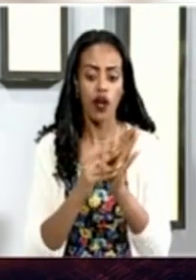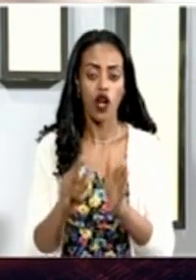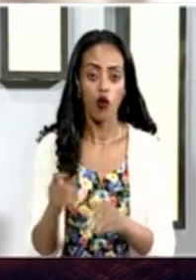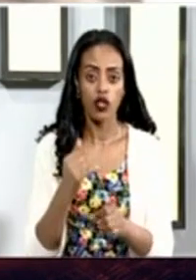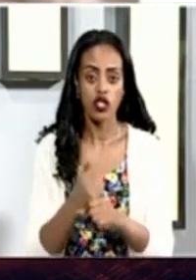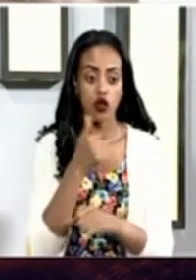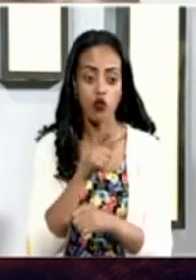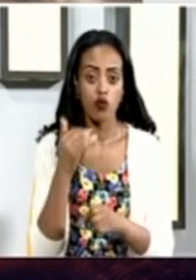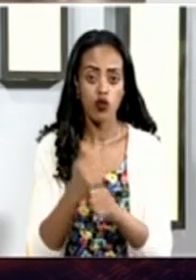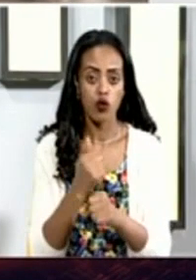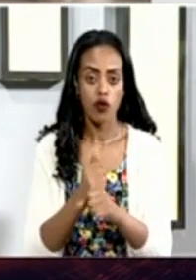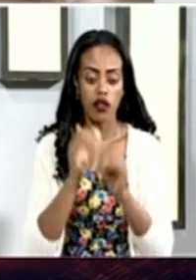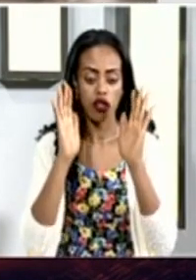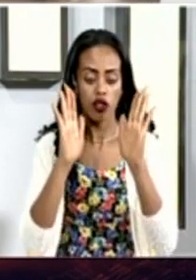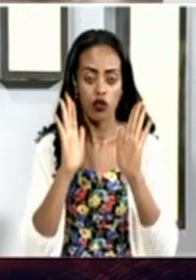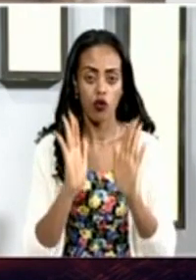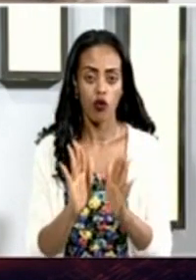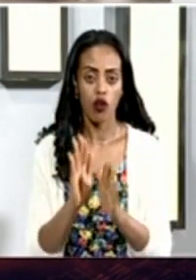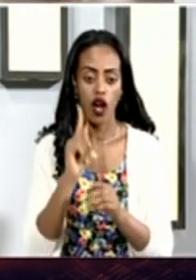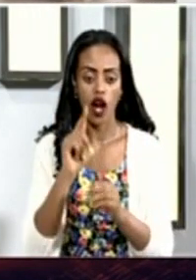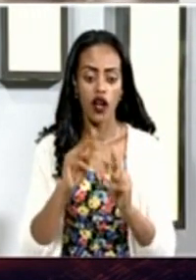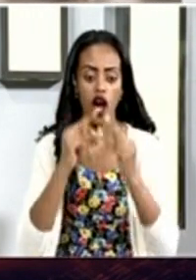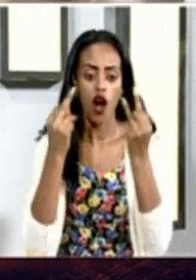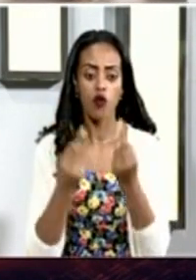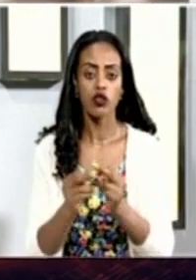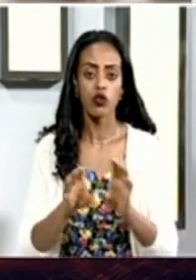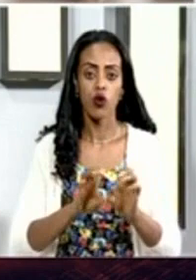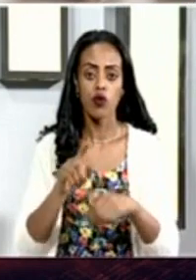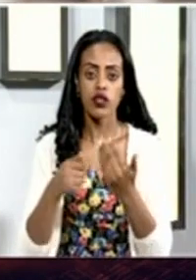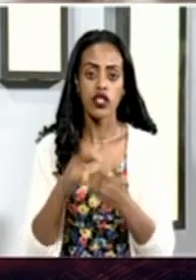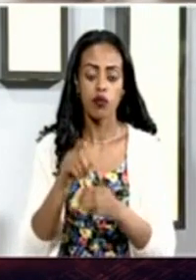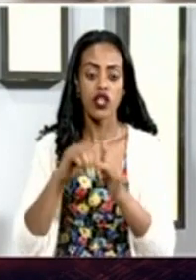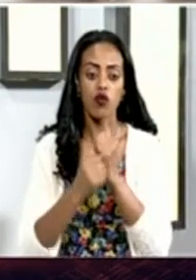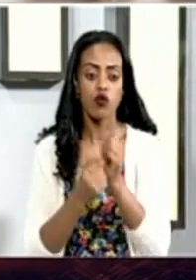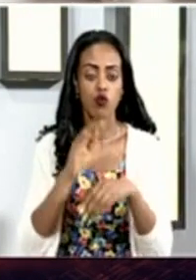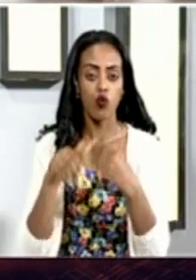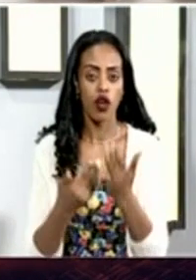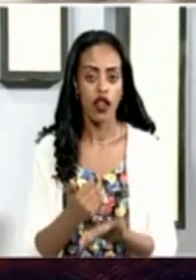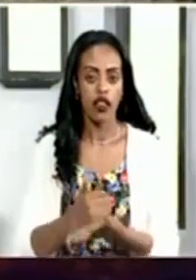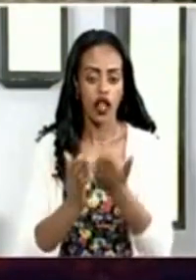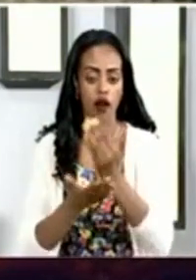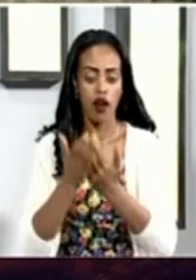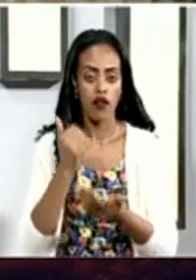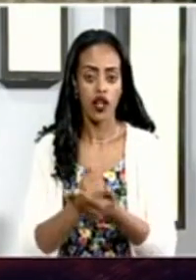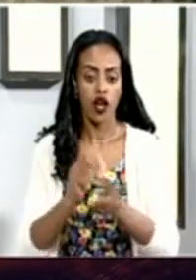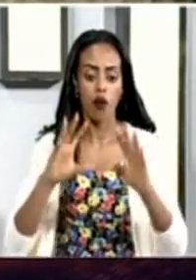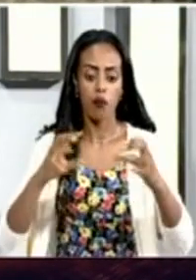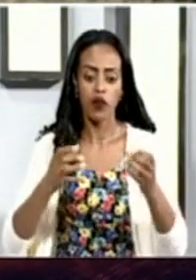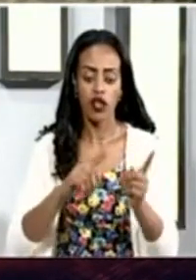ነቶም ዝሰርሑ ሰባት ክተድንቆምን ሓደ ሓወልቲ ክትገብረሎምን ስለ ዝግባእ እዚ ፋውንዴሽን እዚ ኩላትና ተሓባቢርና ሚድያ